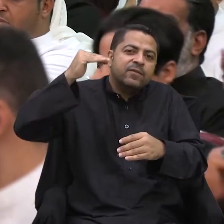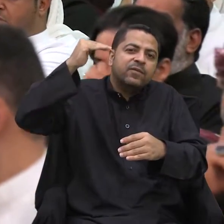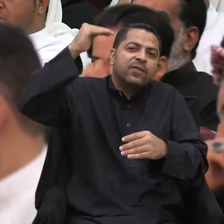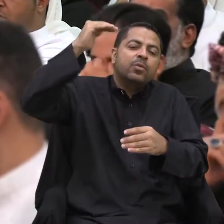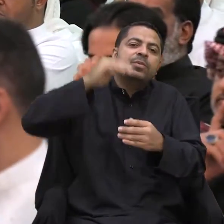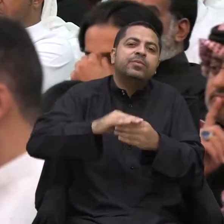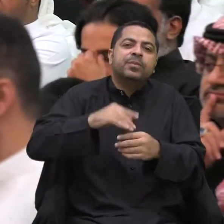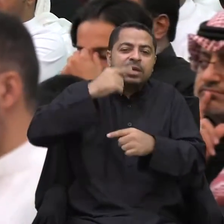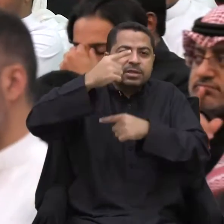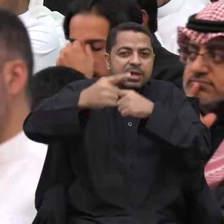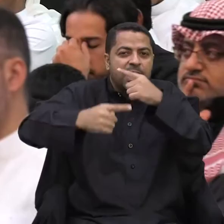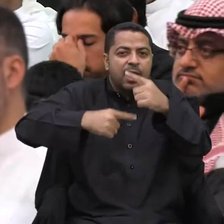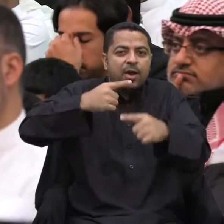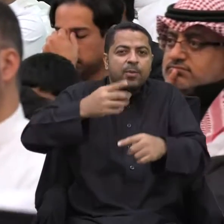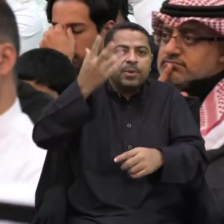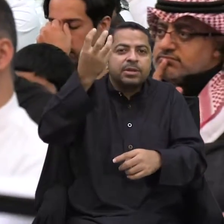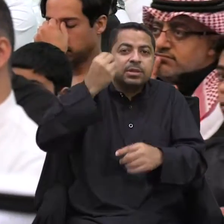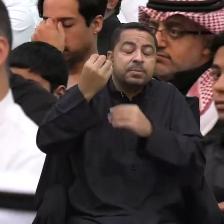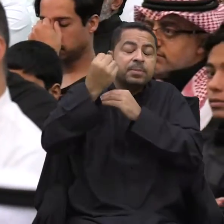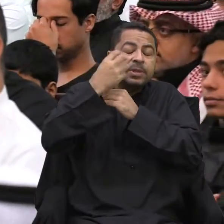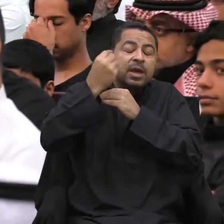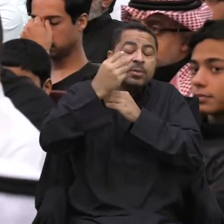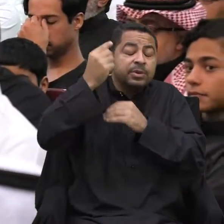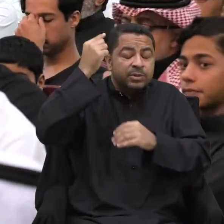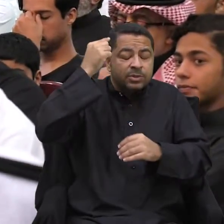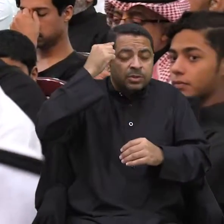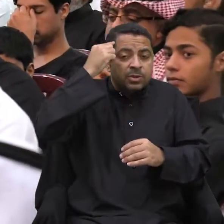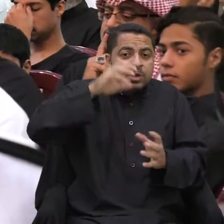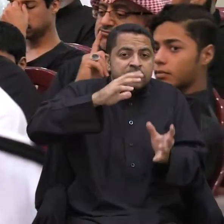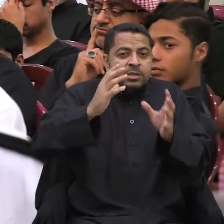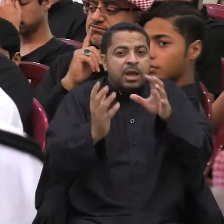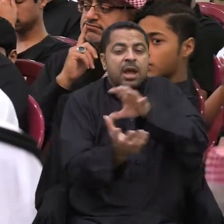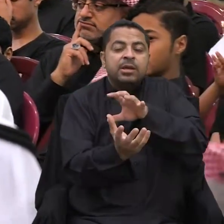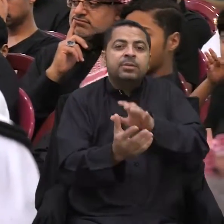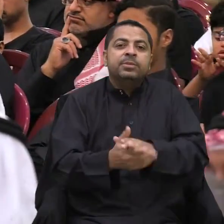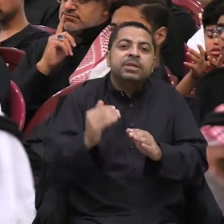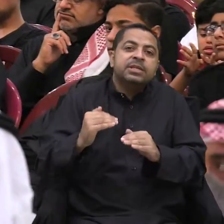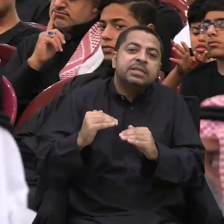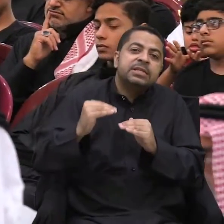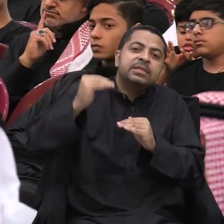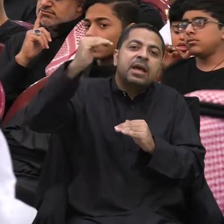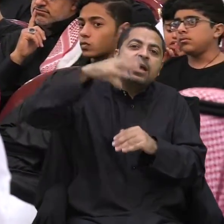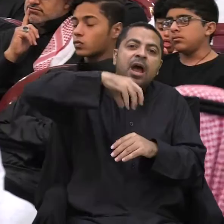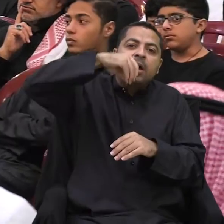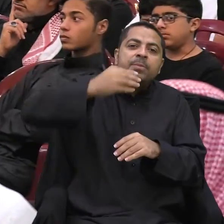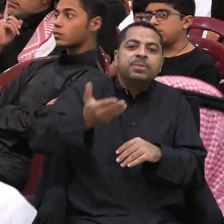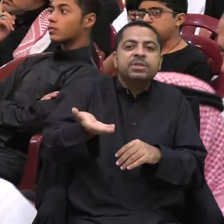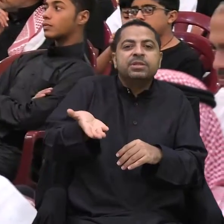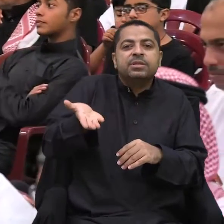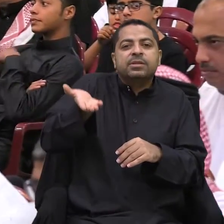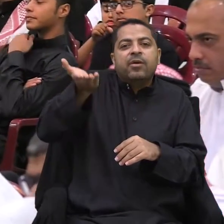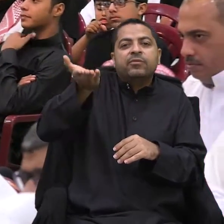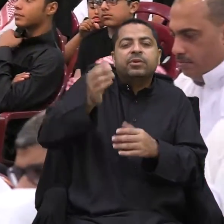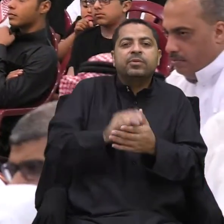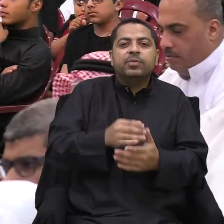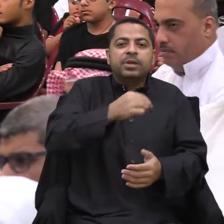هذا الأمر زاد تأثره وزاد تغيره وزاد صفاء نفسه